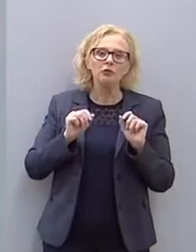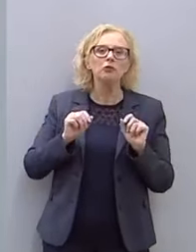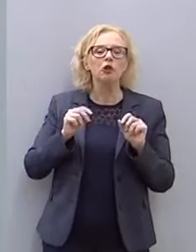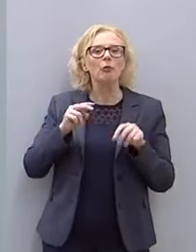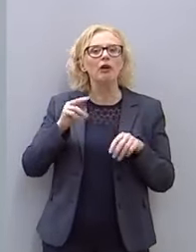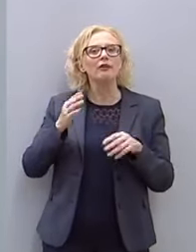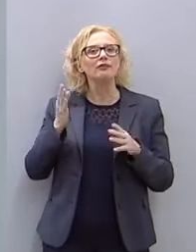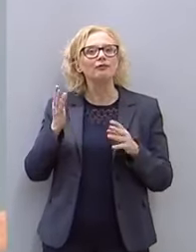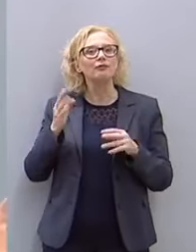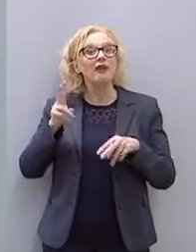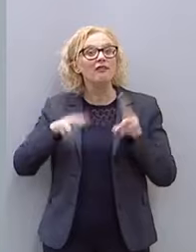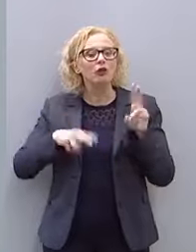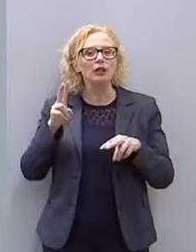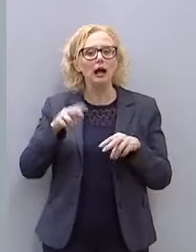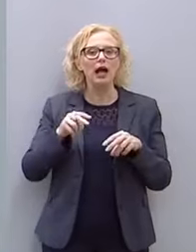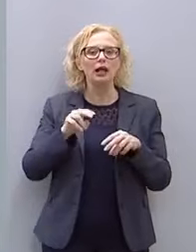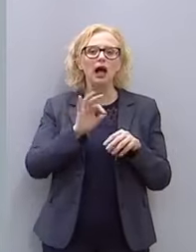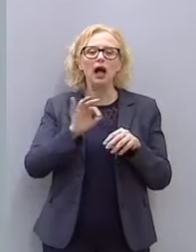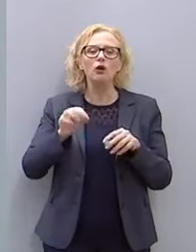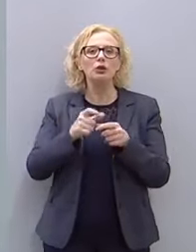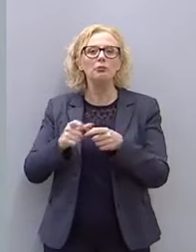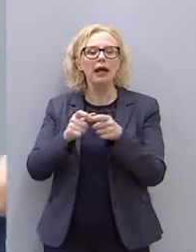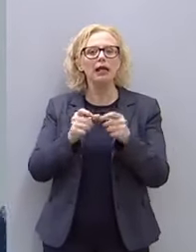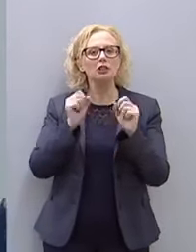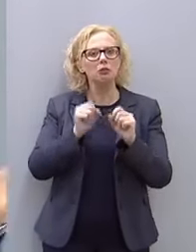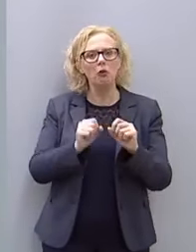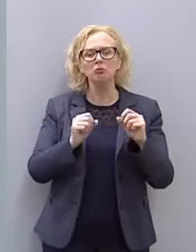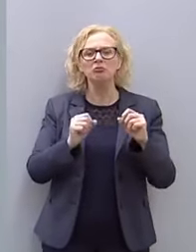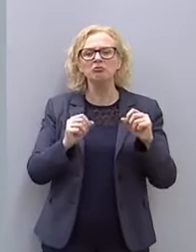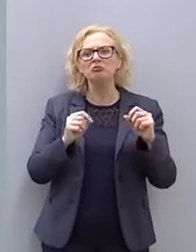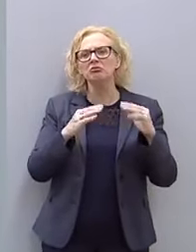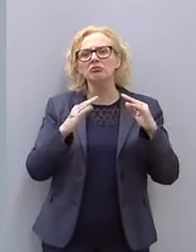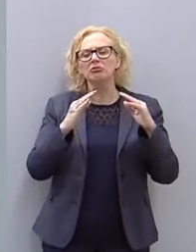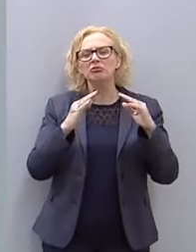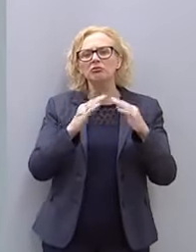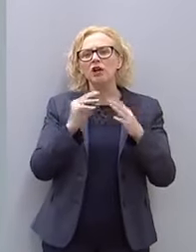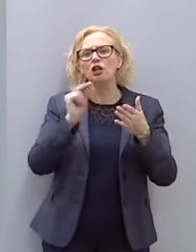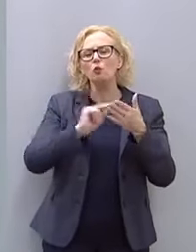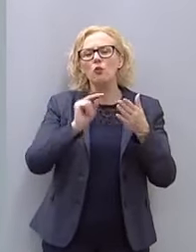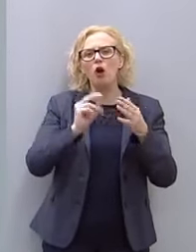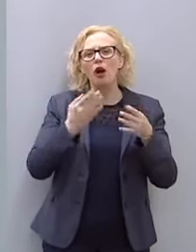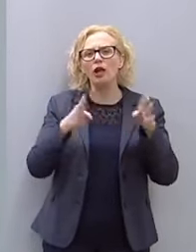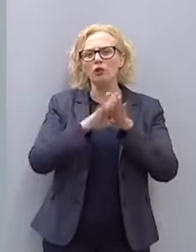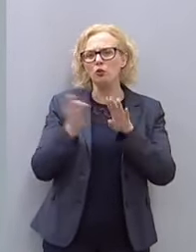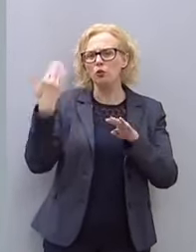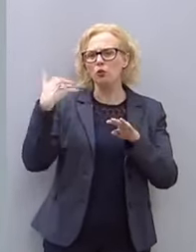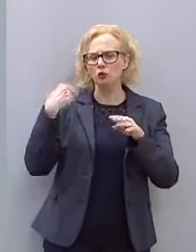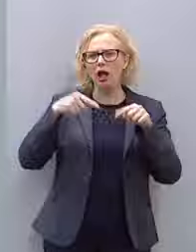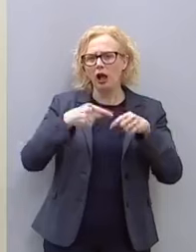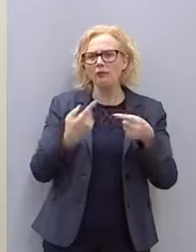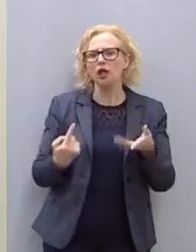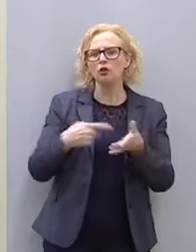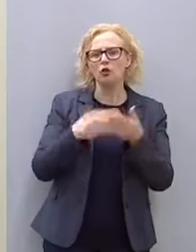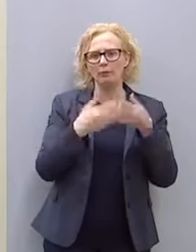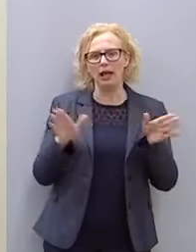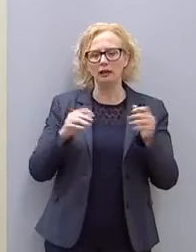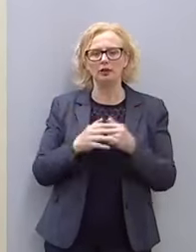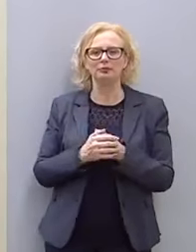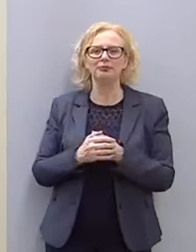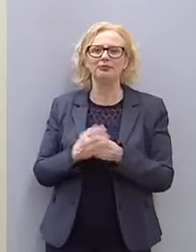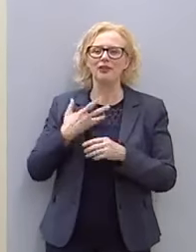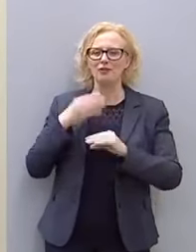che in alcune realtà si può arrivare a riaprire una scuola che venne chiusa negli anni scorsi ecco altre domande poi